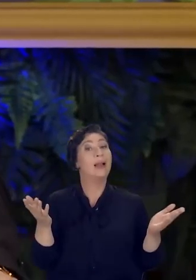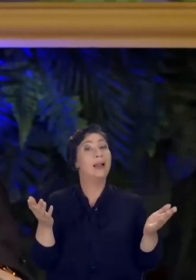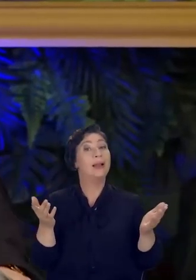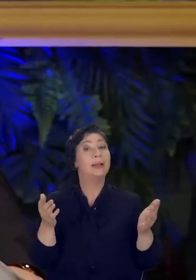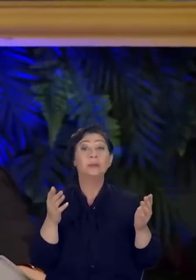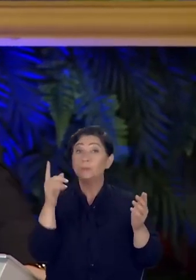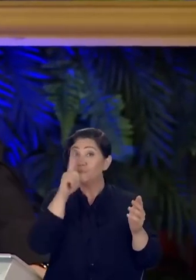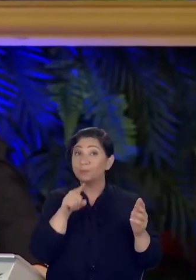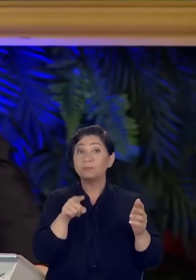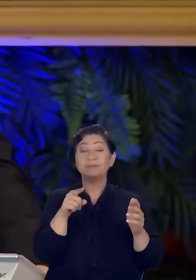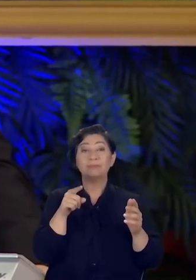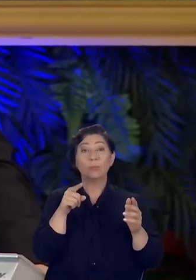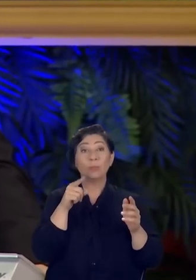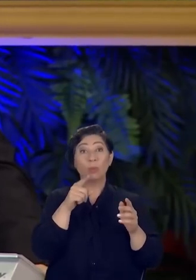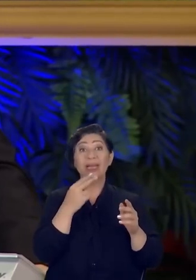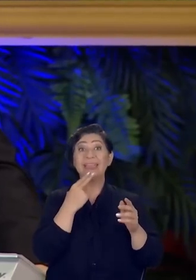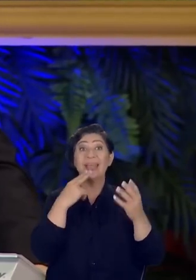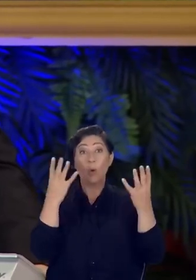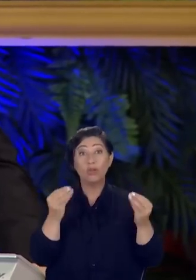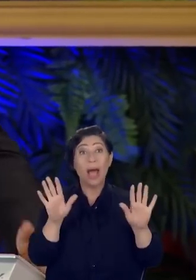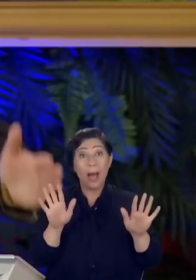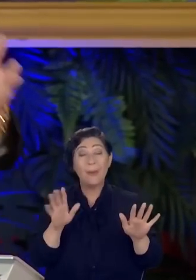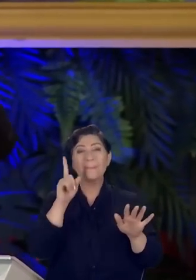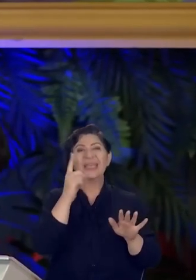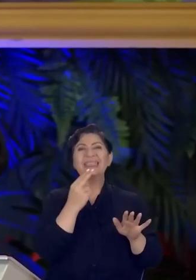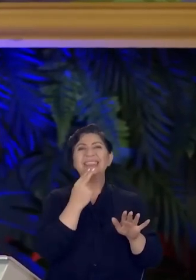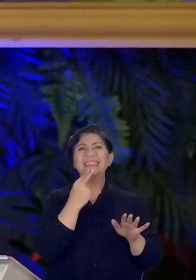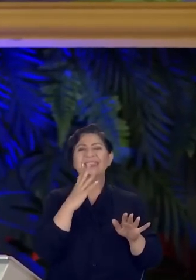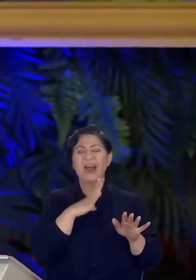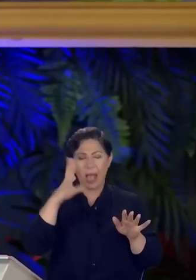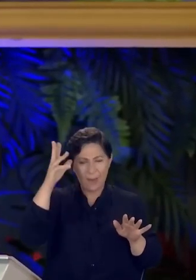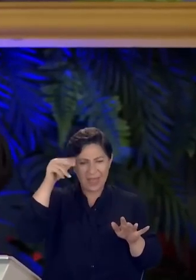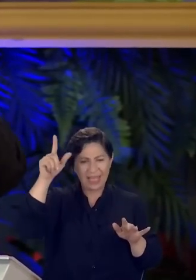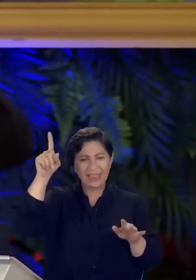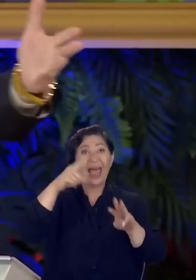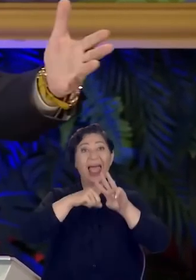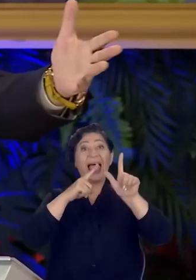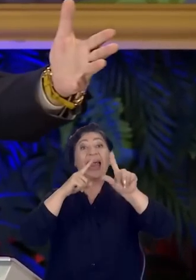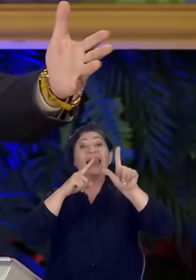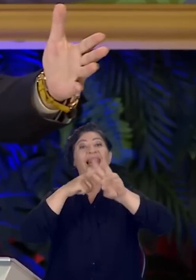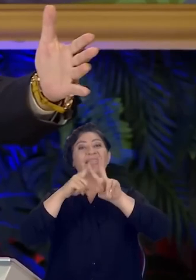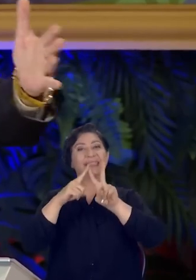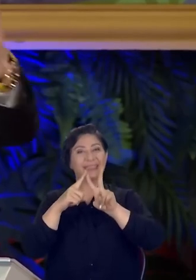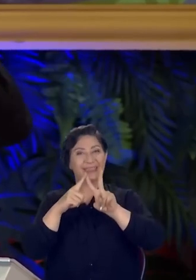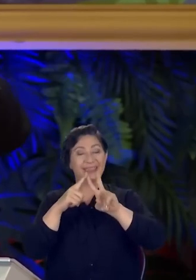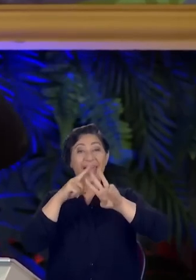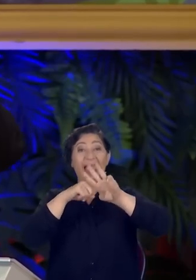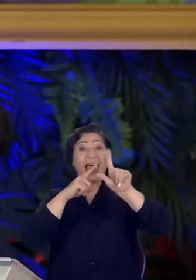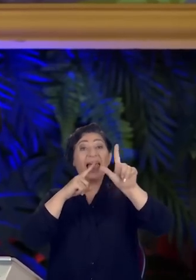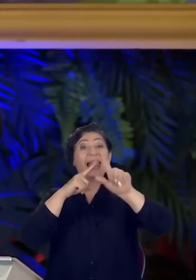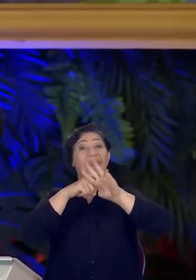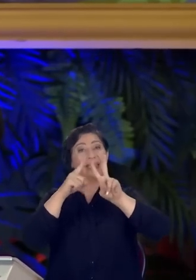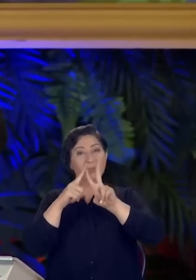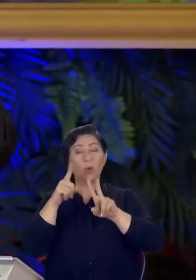yani. Ondan sonra böyle kadınlar oldu ama bir de bir kızcağız var Amerika'da çıkıyor. Ellen